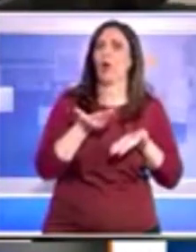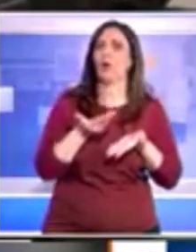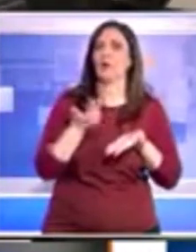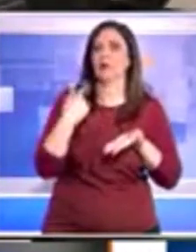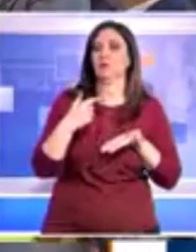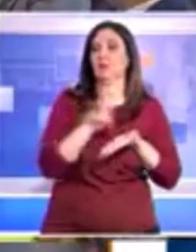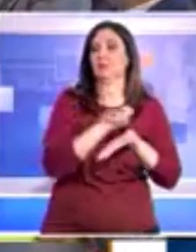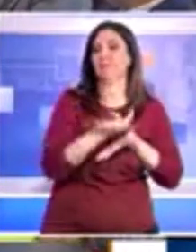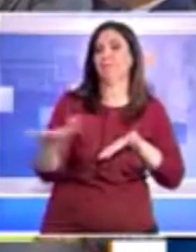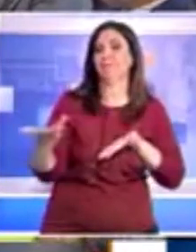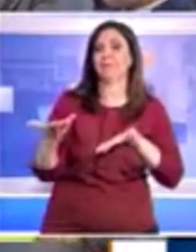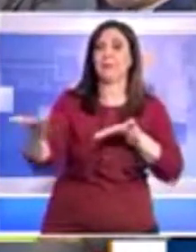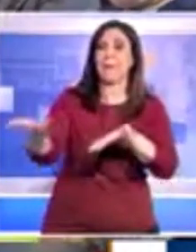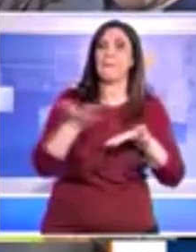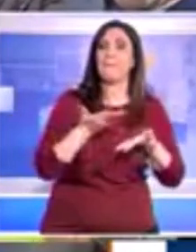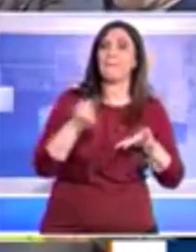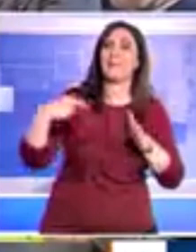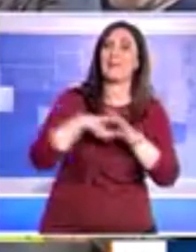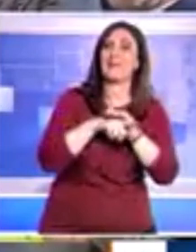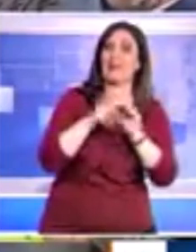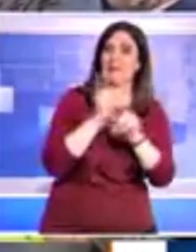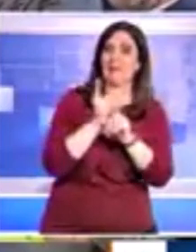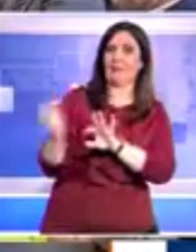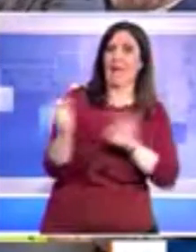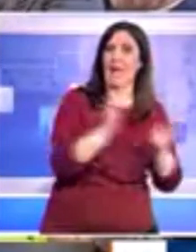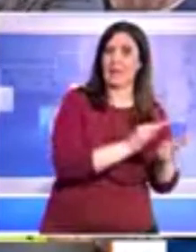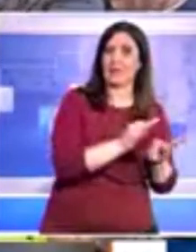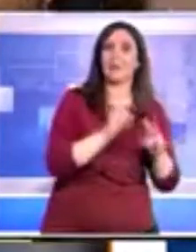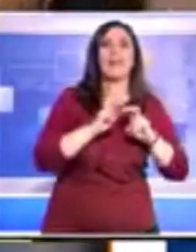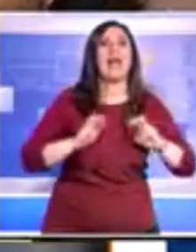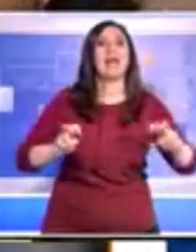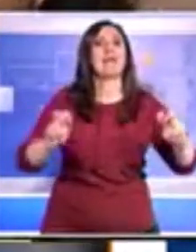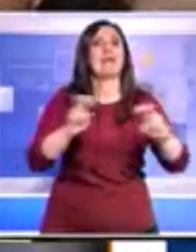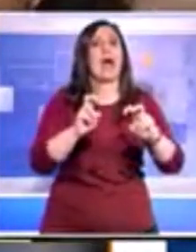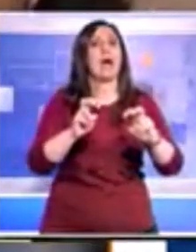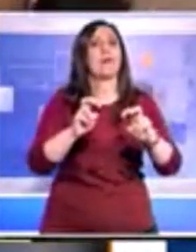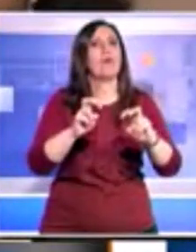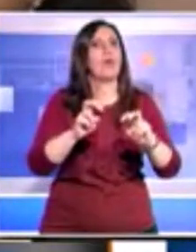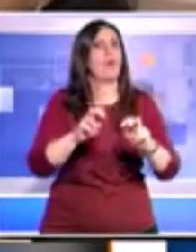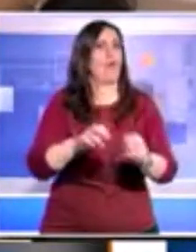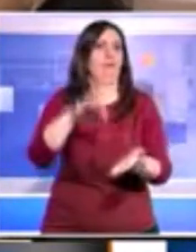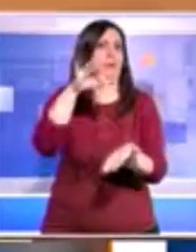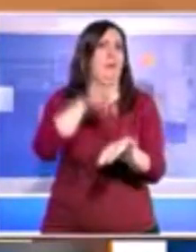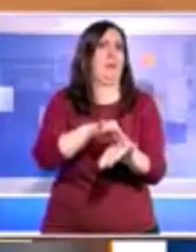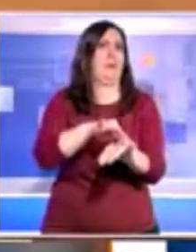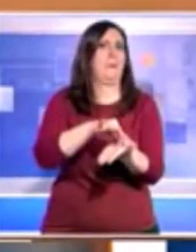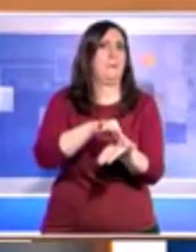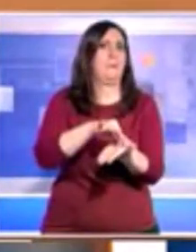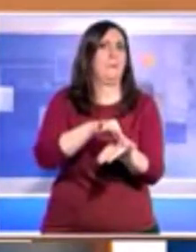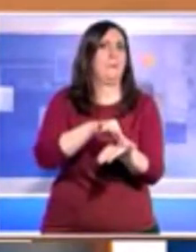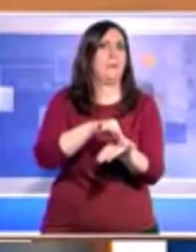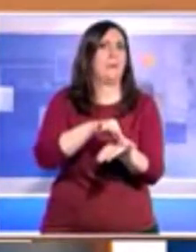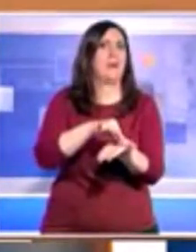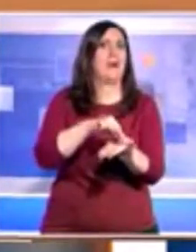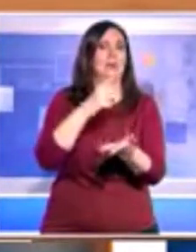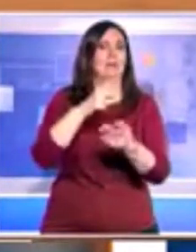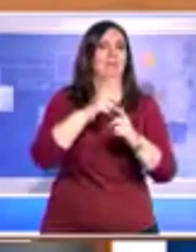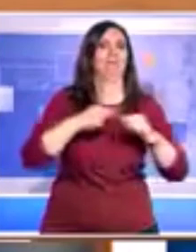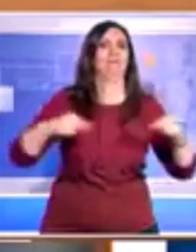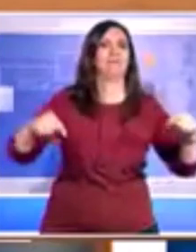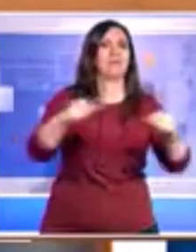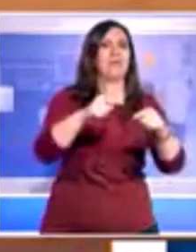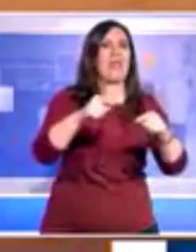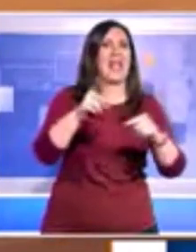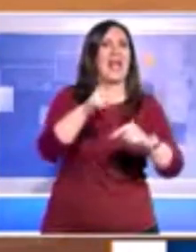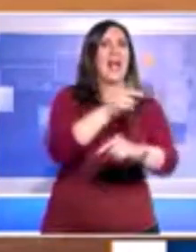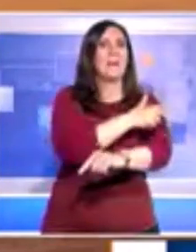attesi in Basilicata e l'obiettivo del tavolo permanente anti caporalato che si è riunito in prefettura potenza e che ha affrontato in